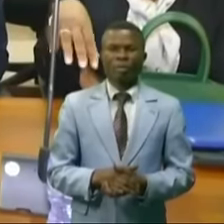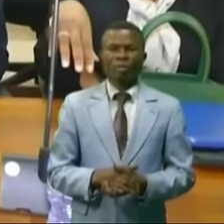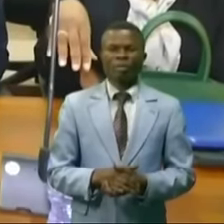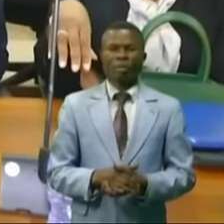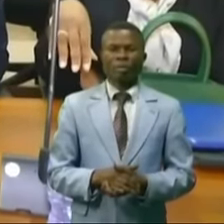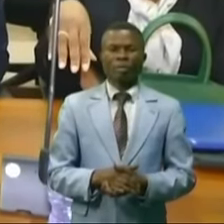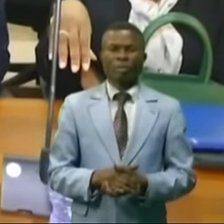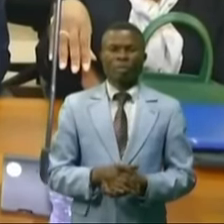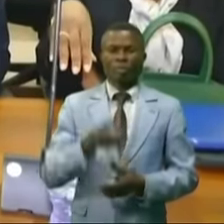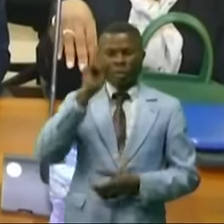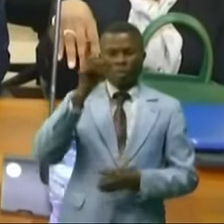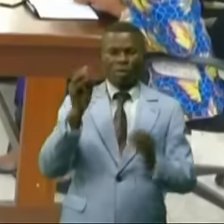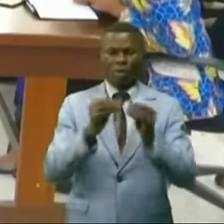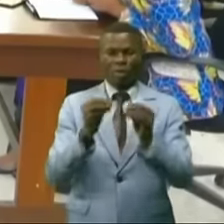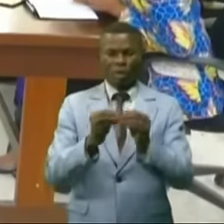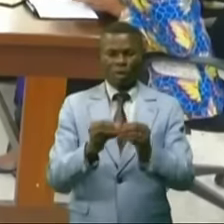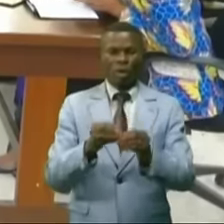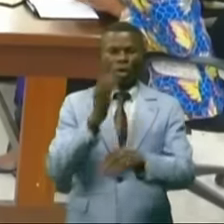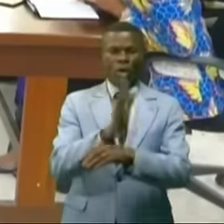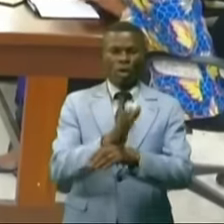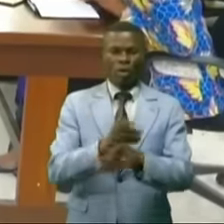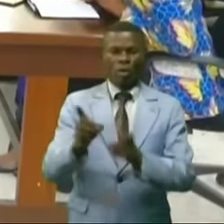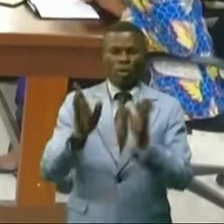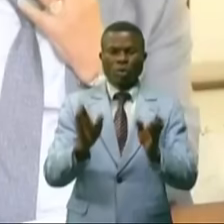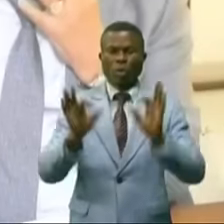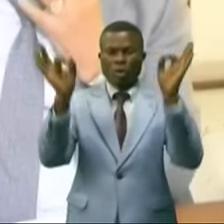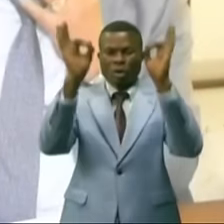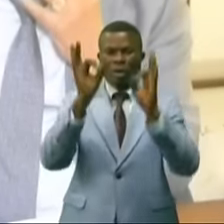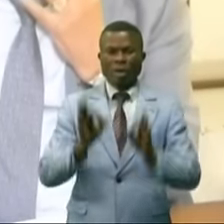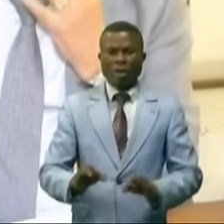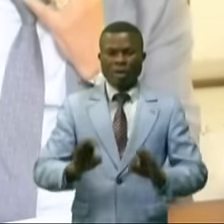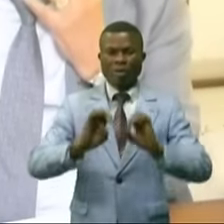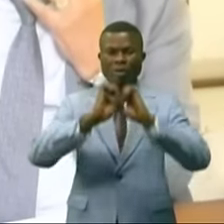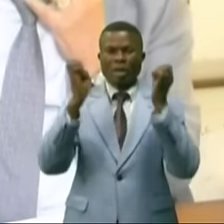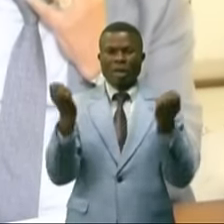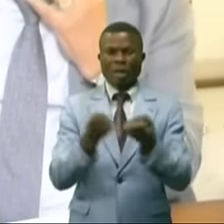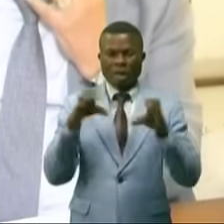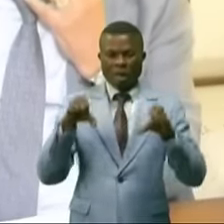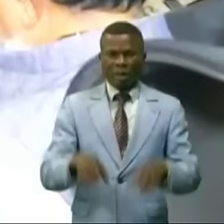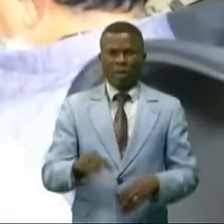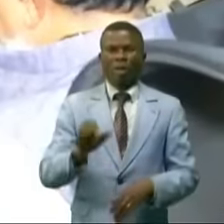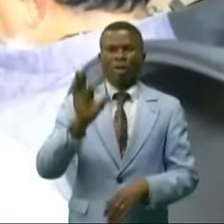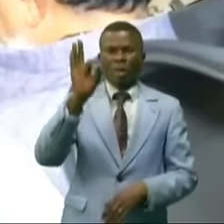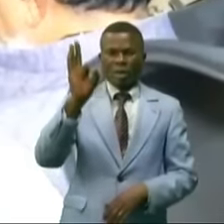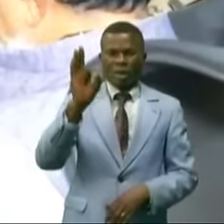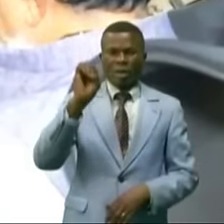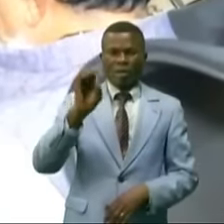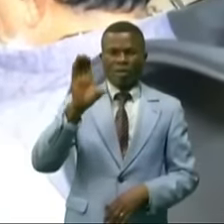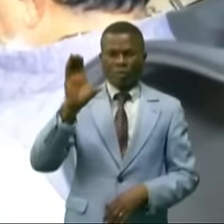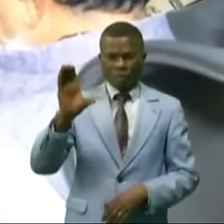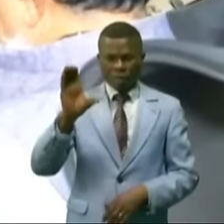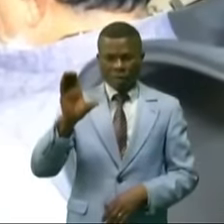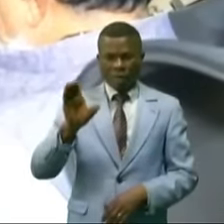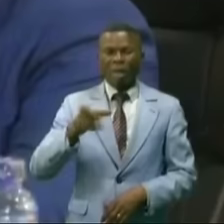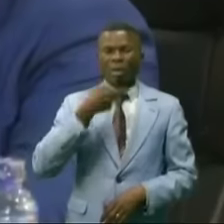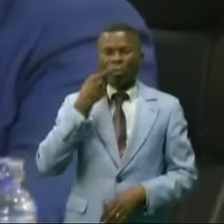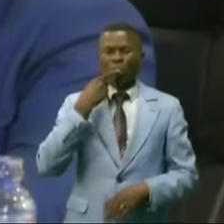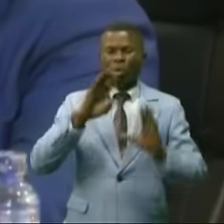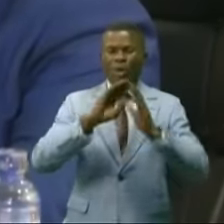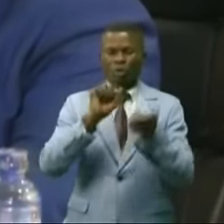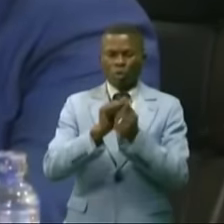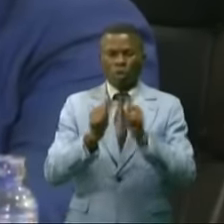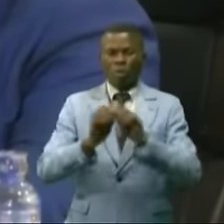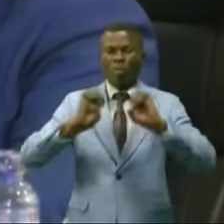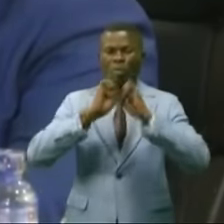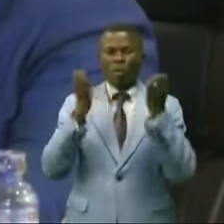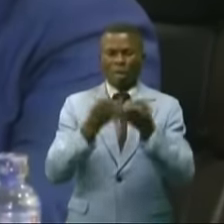Cette première réunion du conseil d'administration de la Fédération des entreprises du Congo FEC était une occasion d'examiner l'état des affaires sur toute l'étendue